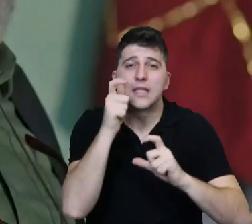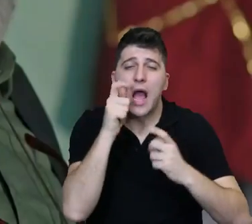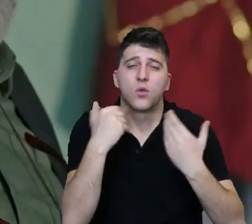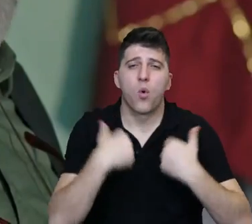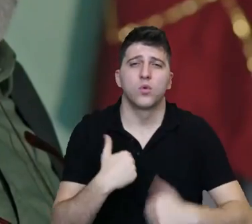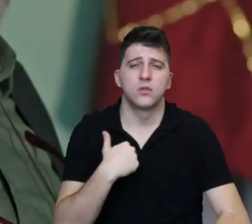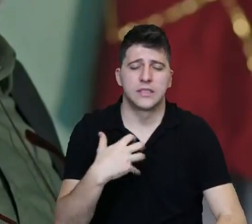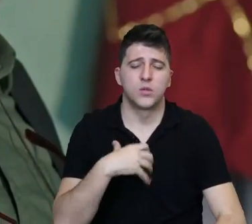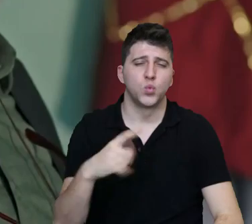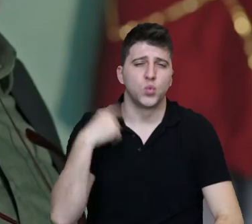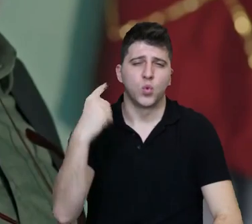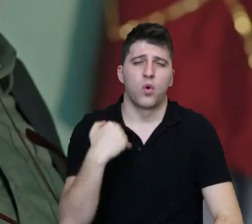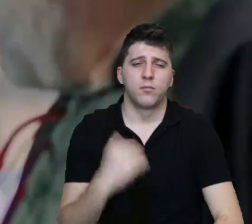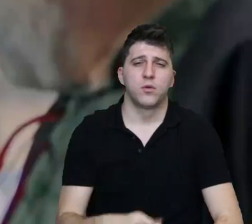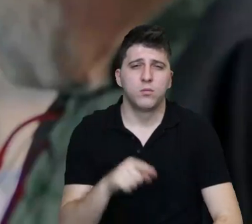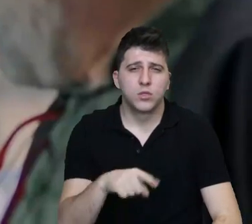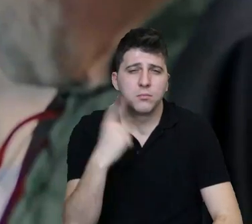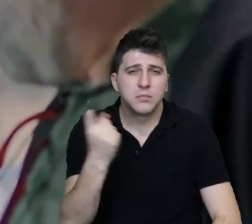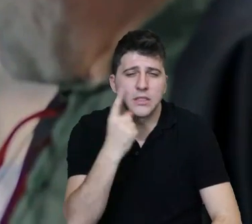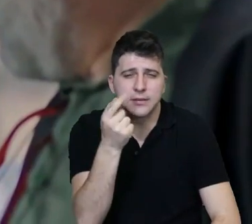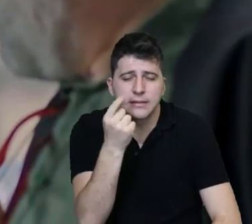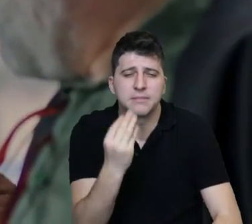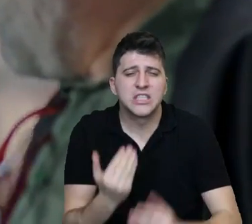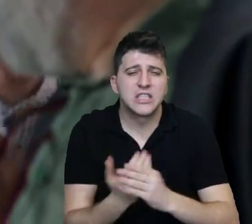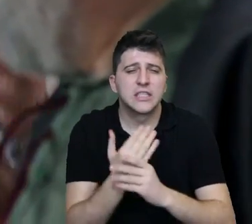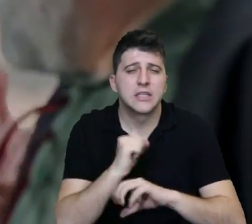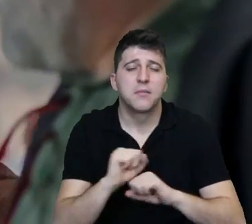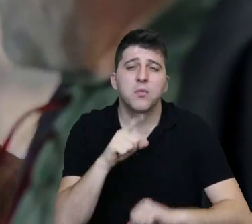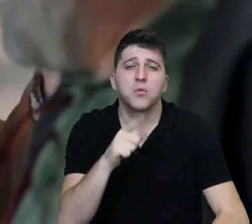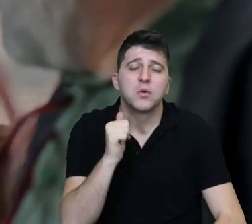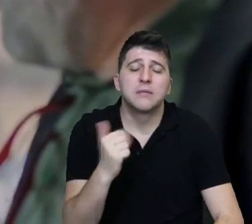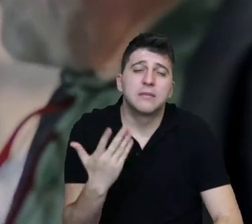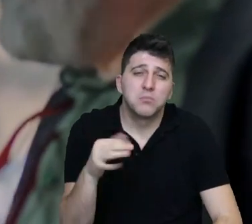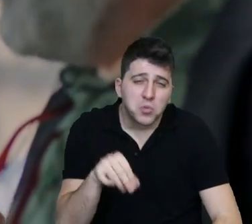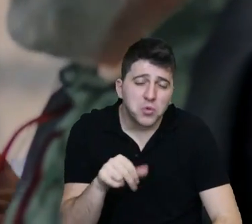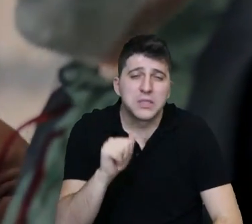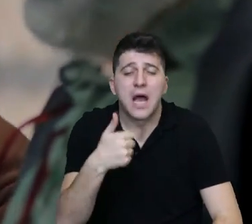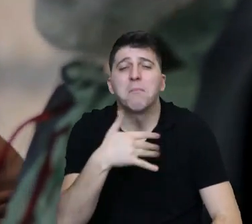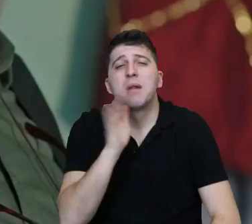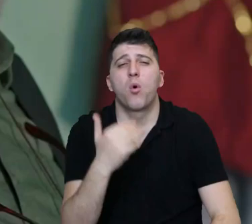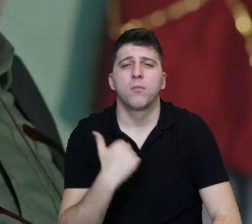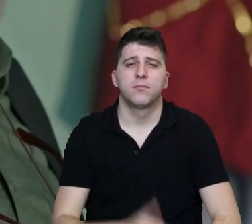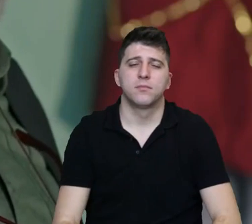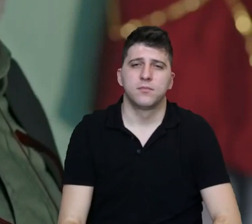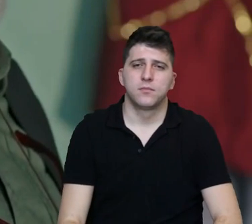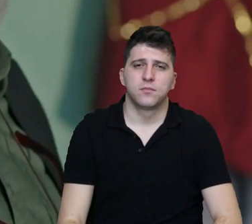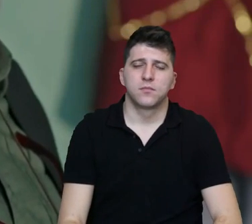diyor. Uyanık ol diyor. Bunun altından bir Çapanoğlu çıkacak da... bugün mü desem, yarın mı desem bilmiyorum.